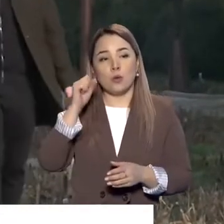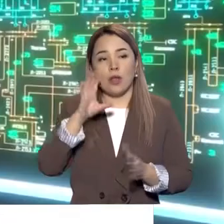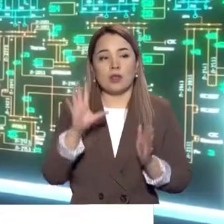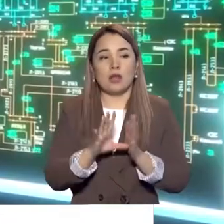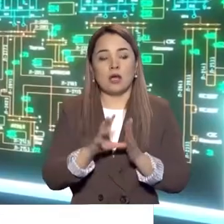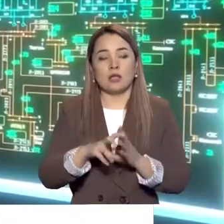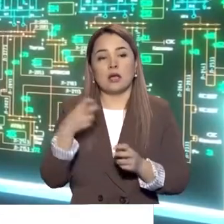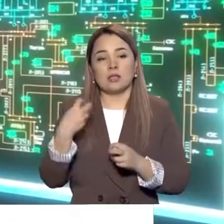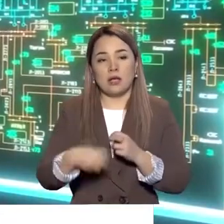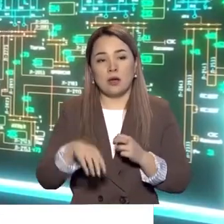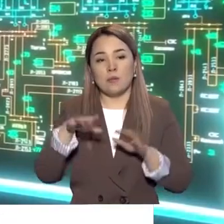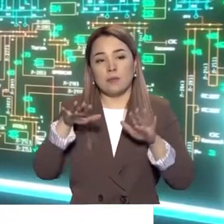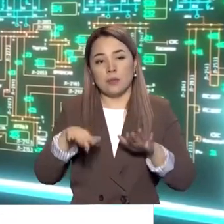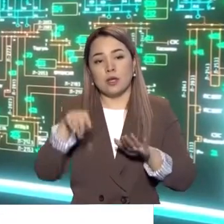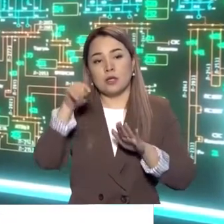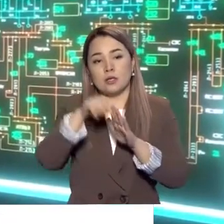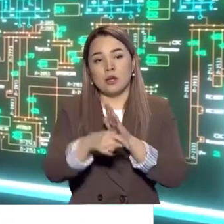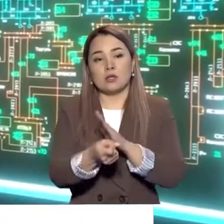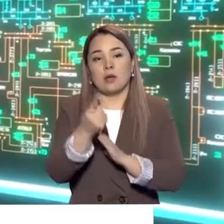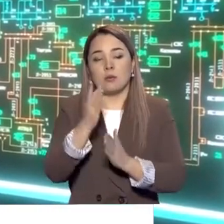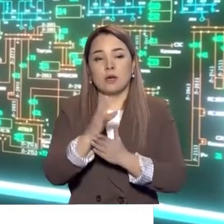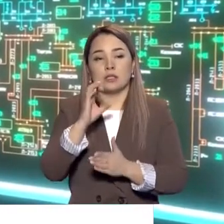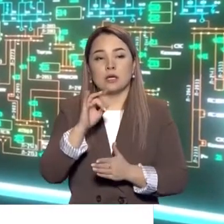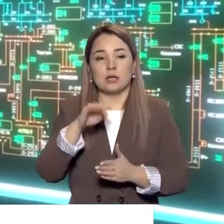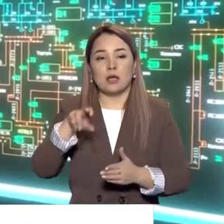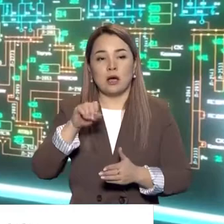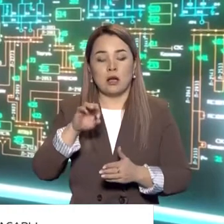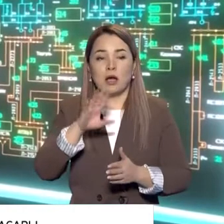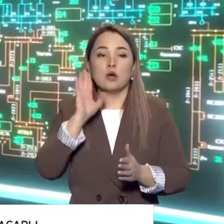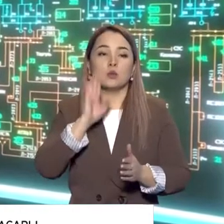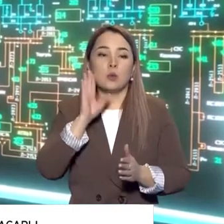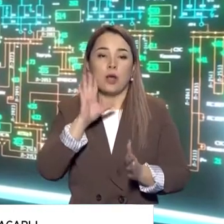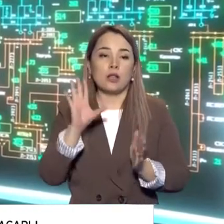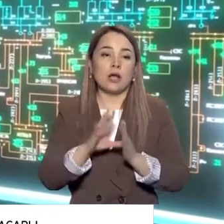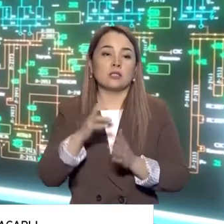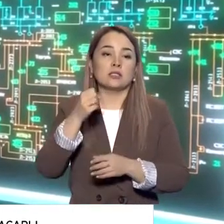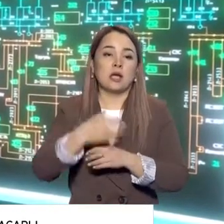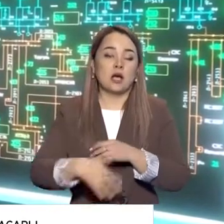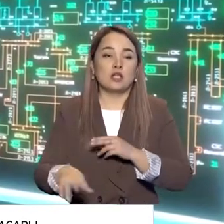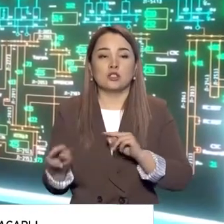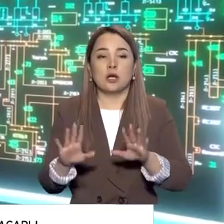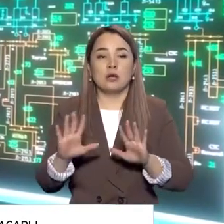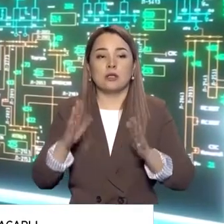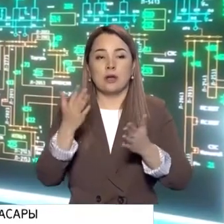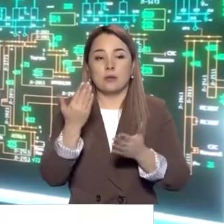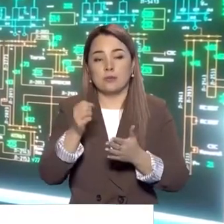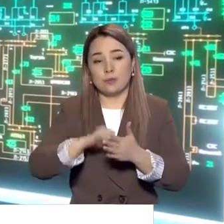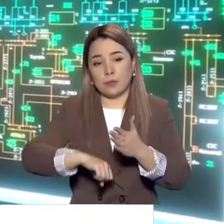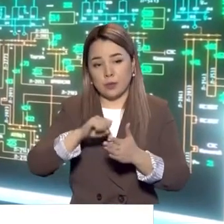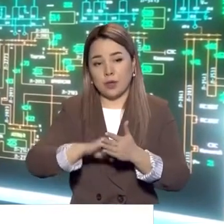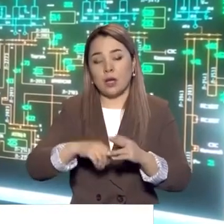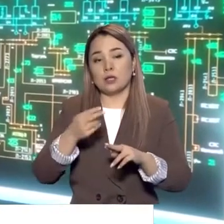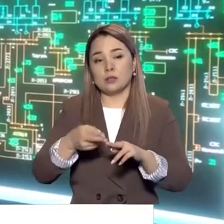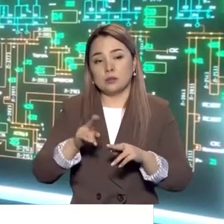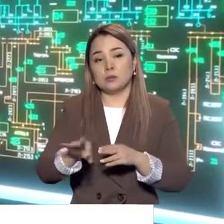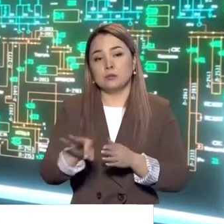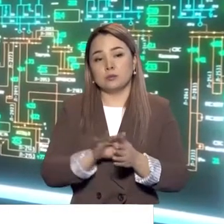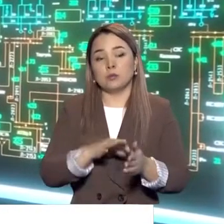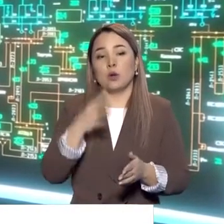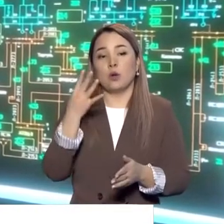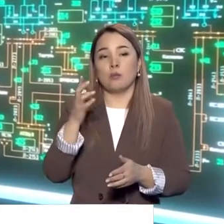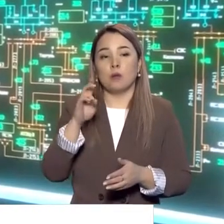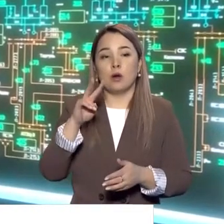шыққан. Өзбекстанның Сырдария газ электр станциясында болған авариялық жағдайдан кейін бірден 4